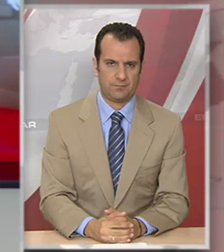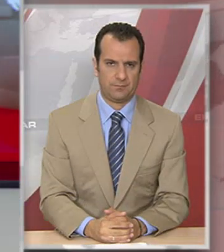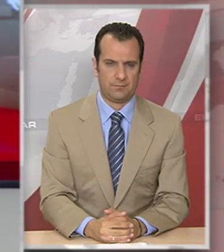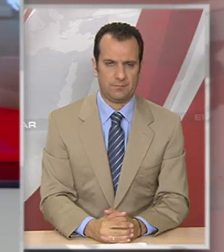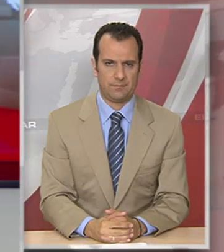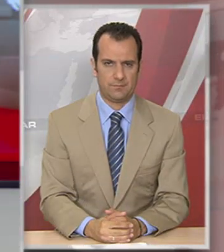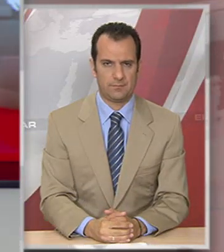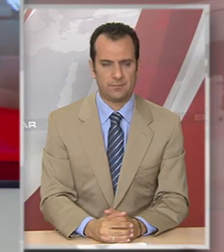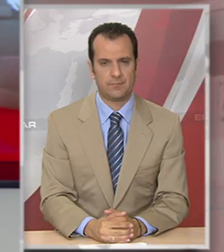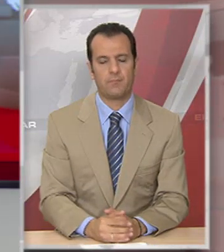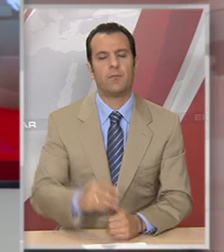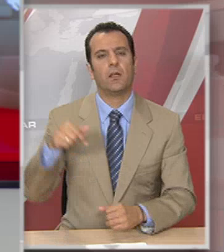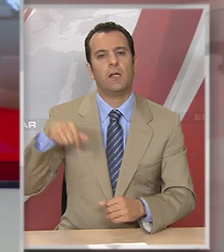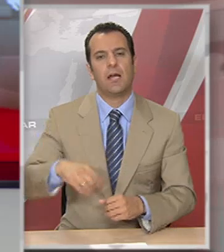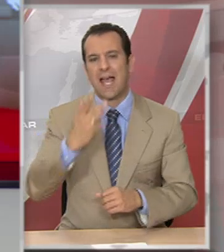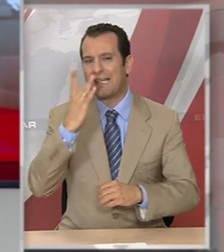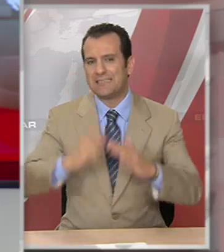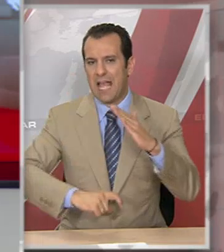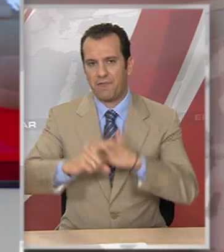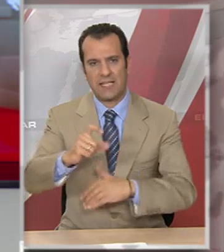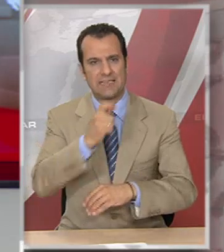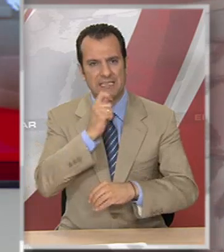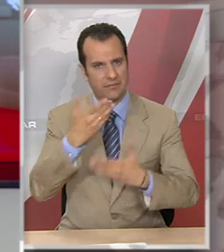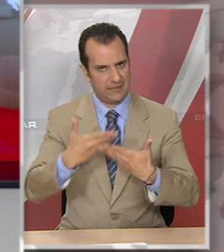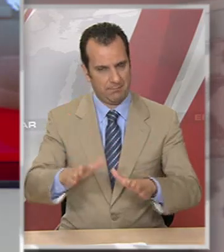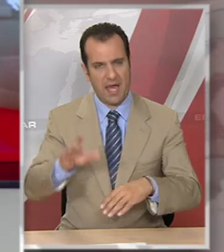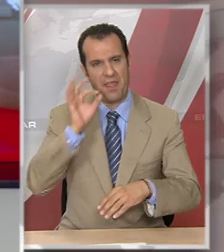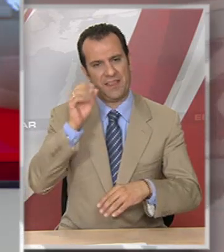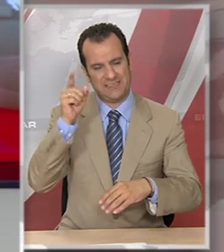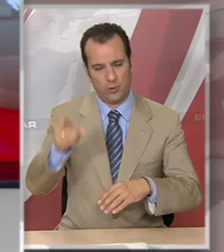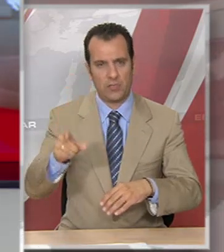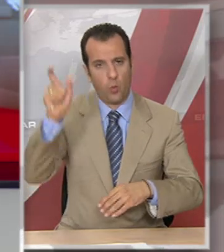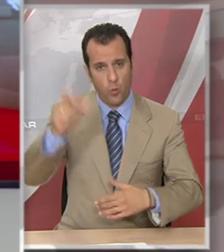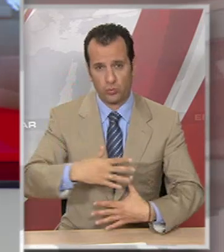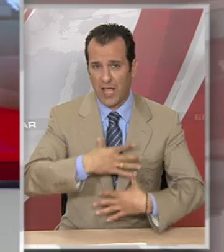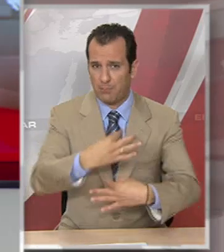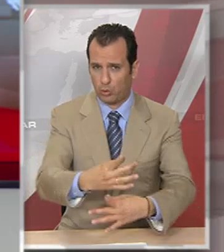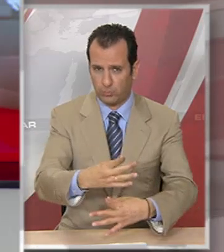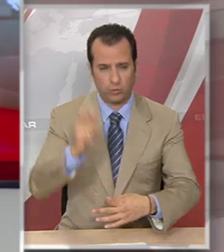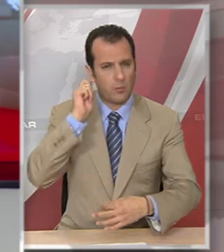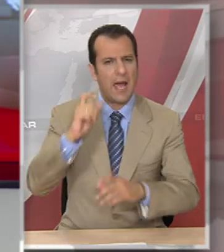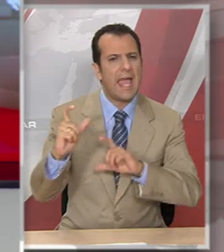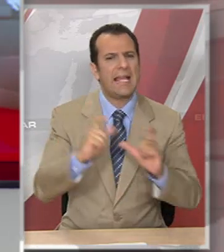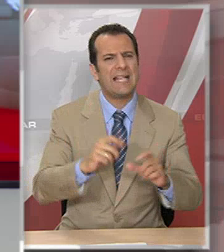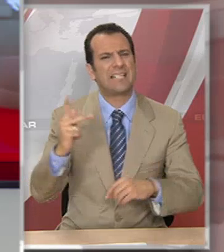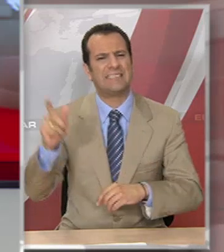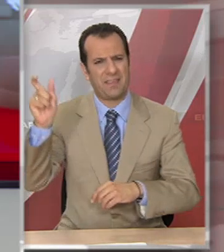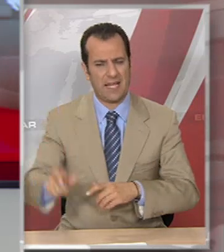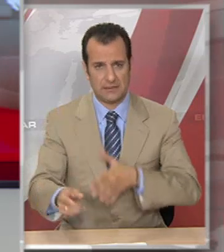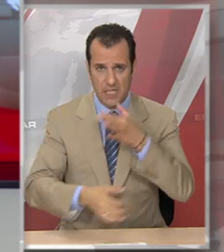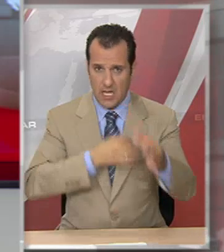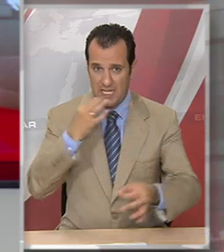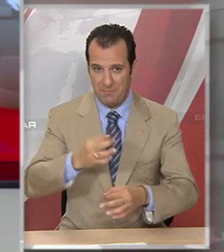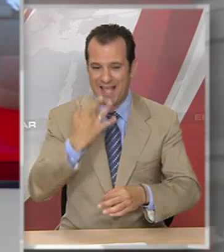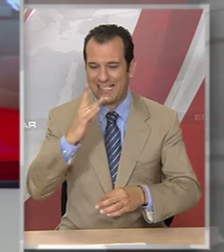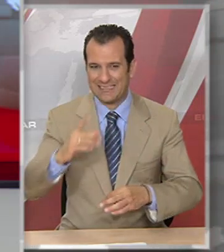Στη συνέντευξη τύπου που παραχώρησε η Χρυσή Αυγή στο πλαίσιο της Διεθνούς Έκθεσης Θεσσαλονίκης, ο εκπρόσωπος τύπου του κόμματος Ηλίας Κασιδιάρης υποστήριξε ότι η Χρυσή Αυγή θα